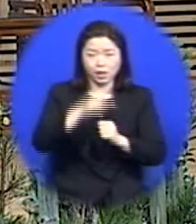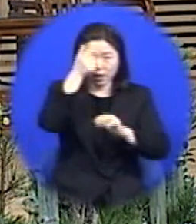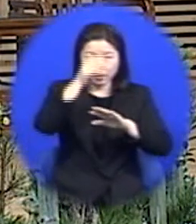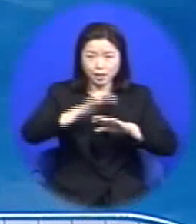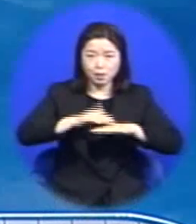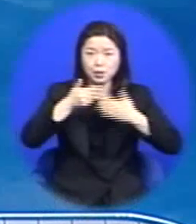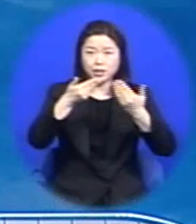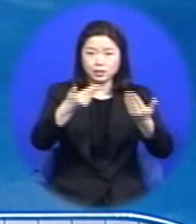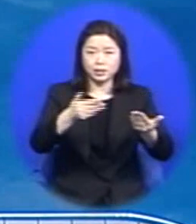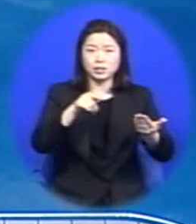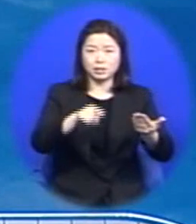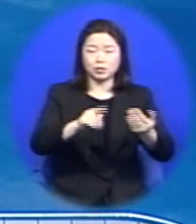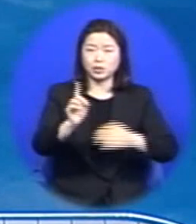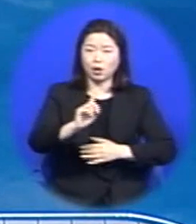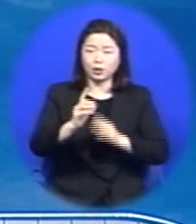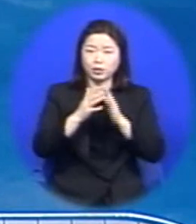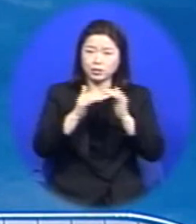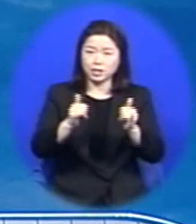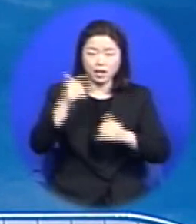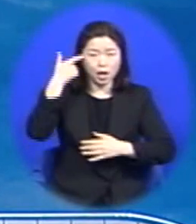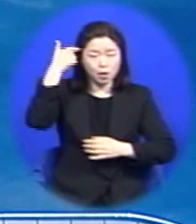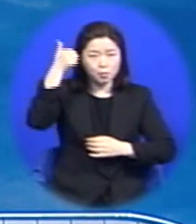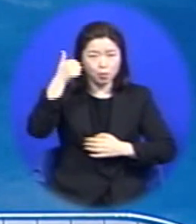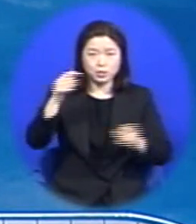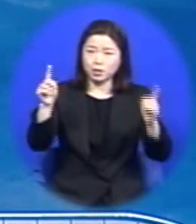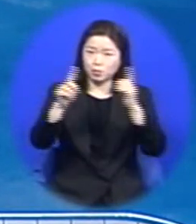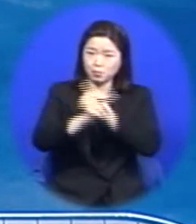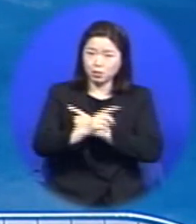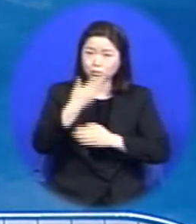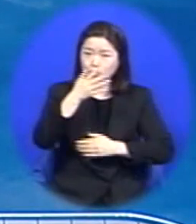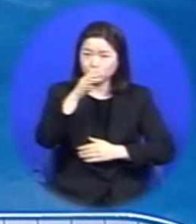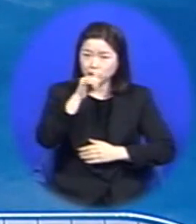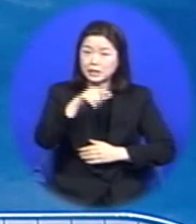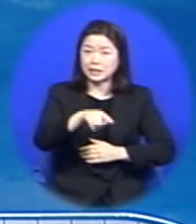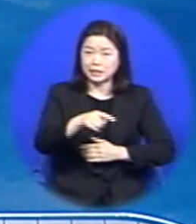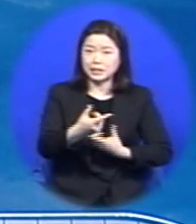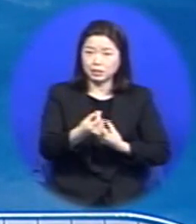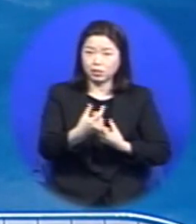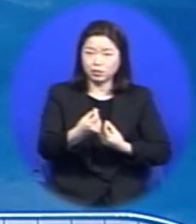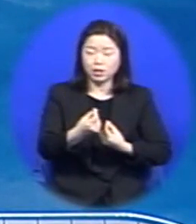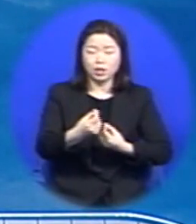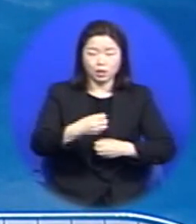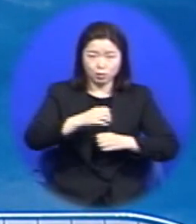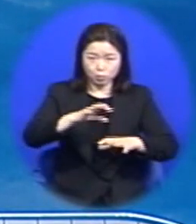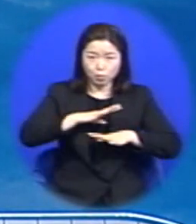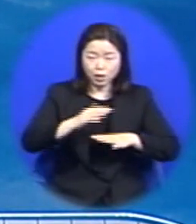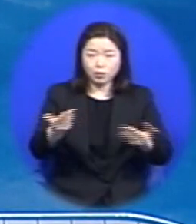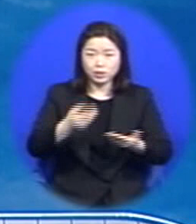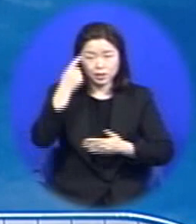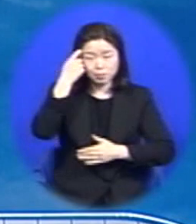것이 어떤 사람을 목사가 되게까지 만들 수 있는 이런 놀라운 것입니까?